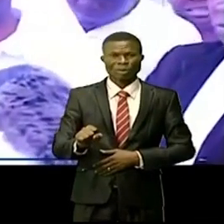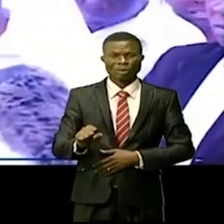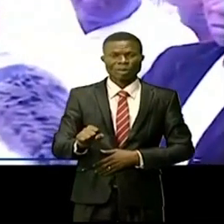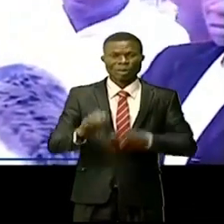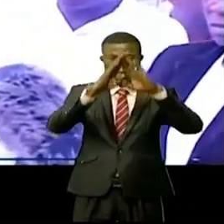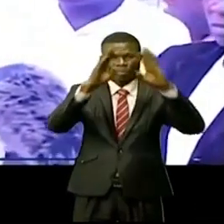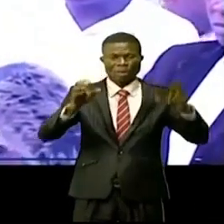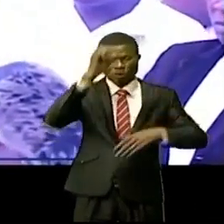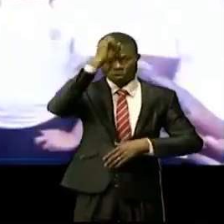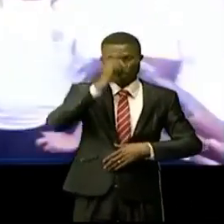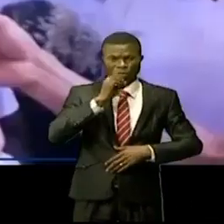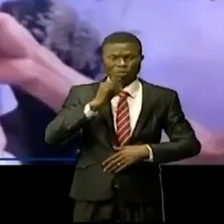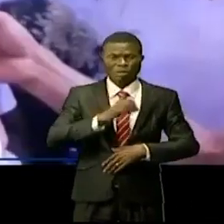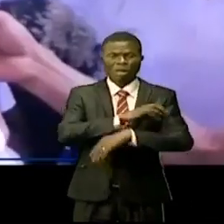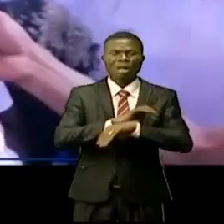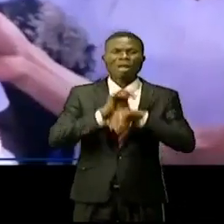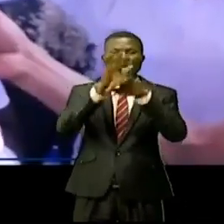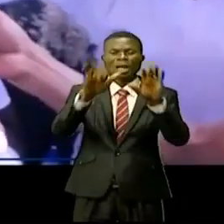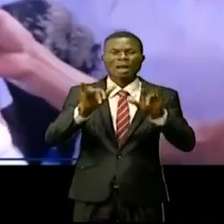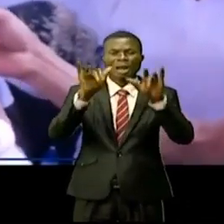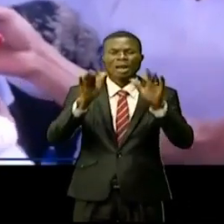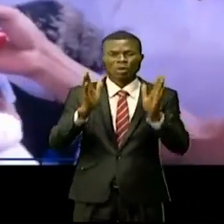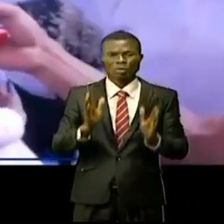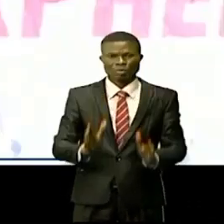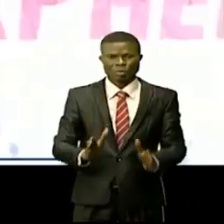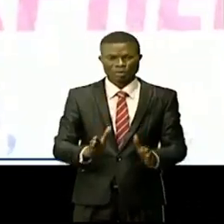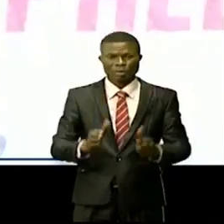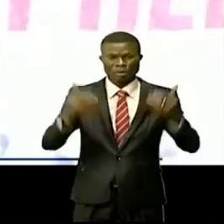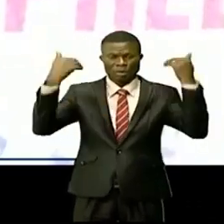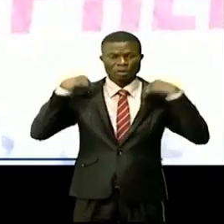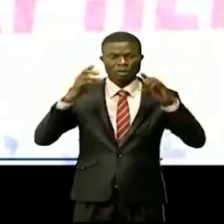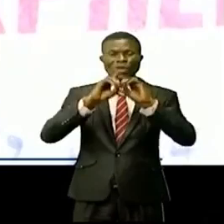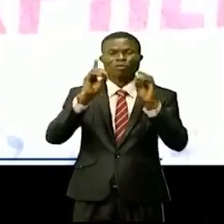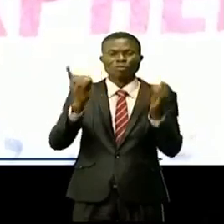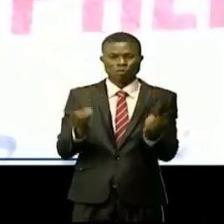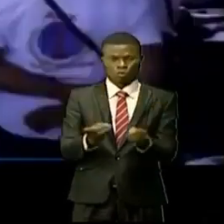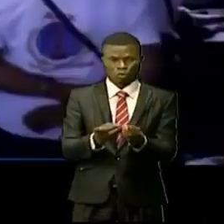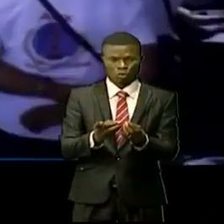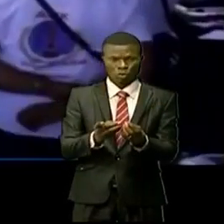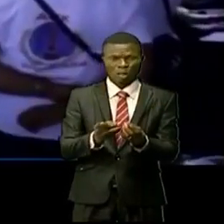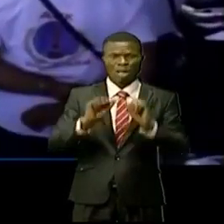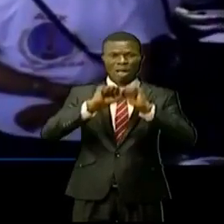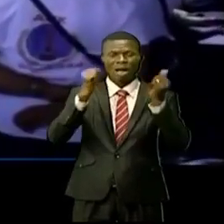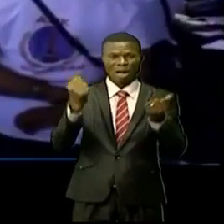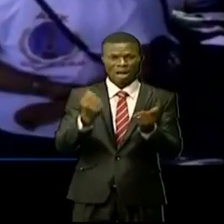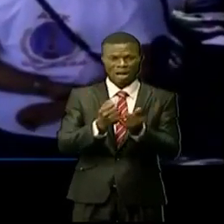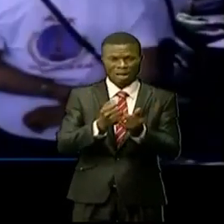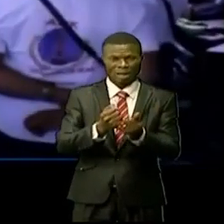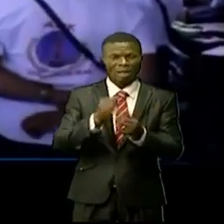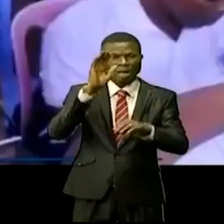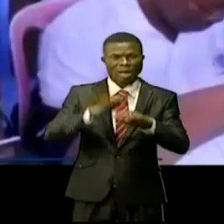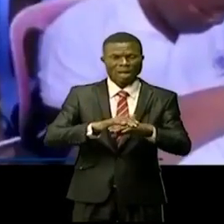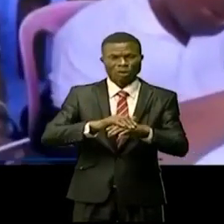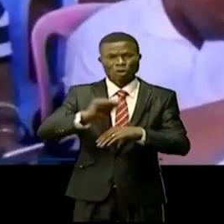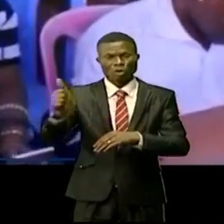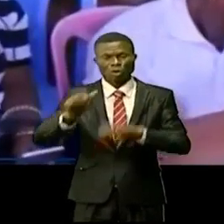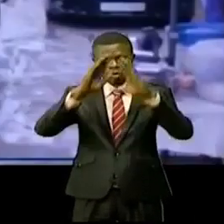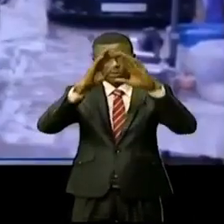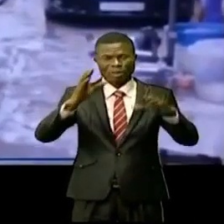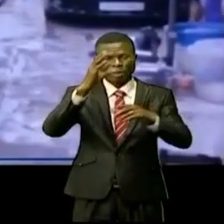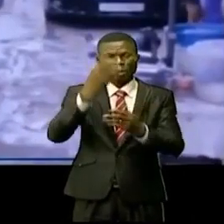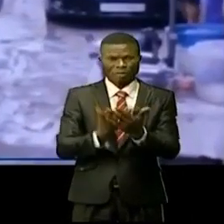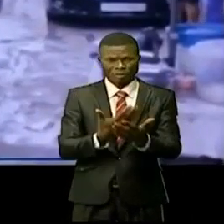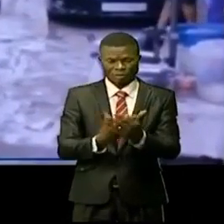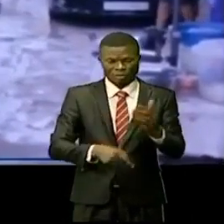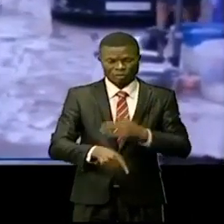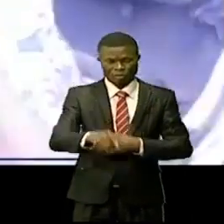l'orphelinat La Compassion. Pour Delphine Goy, chef de la délégation, son association entamera d'autres descentes dans un bref délai dans